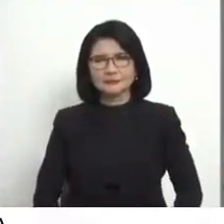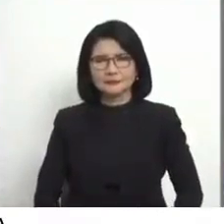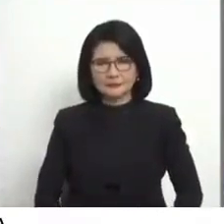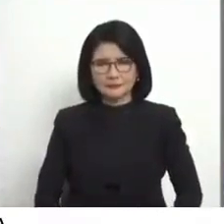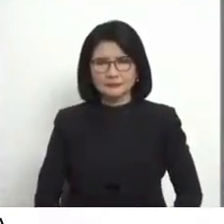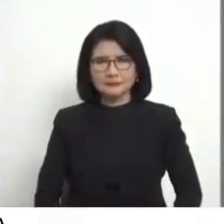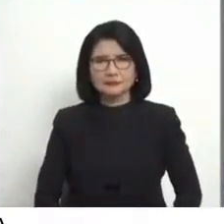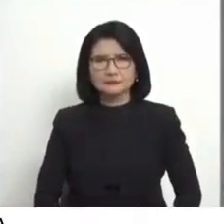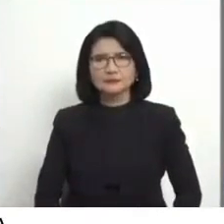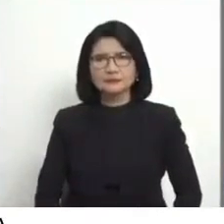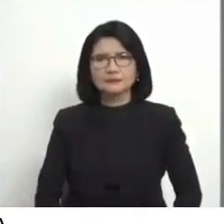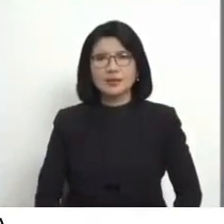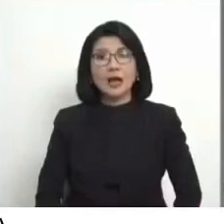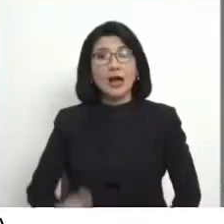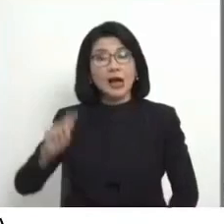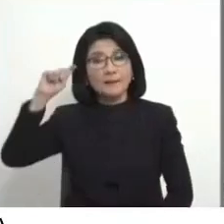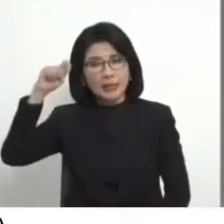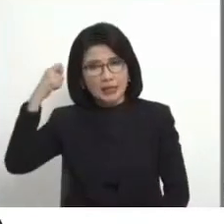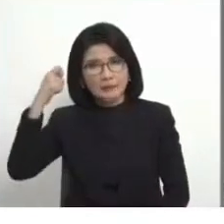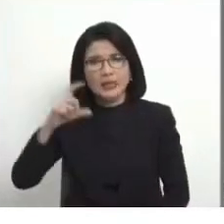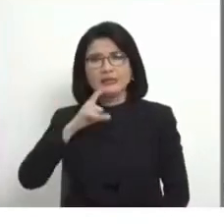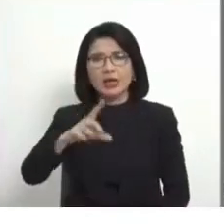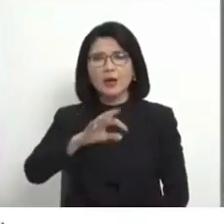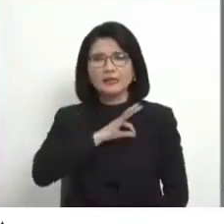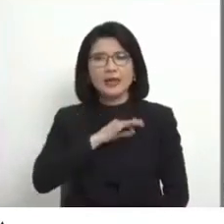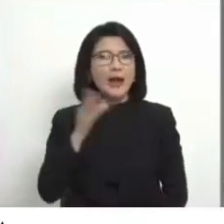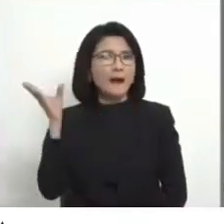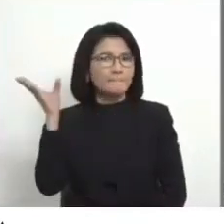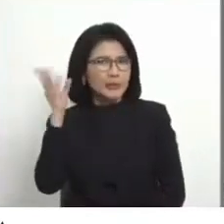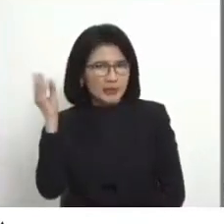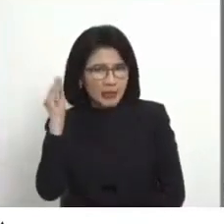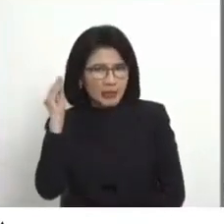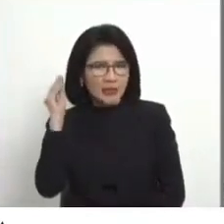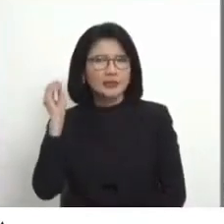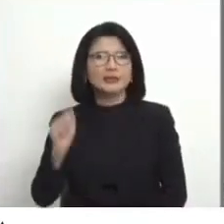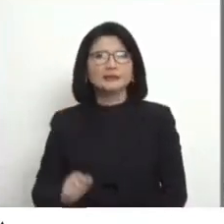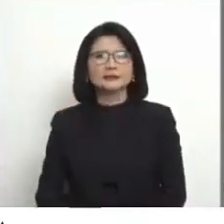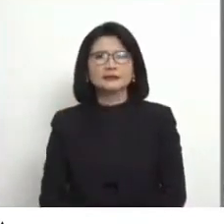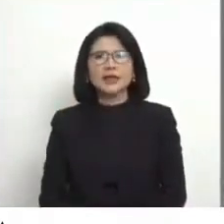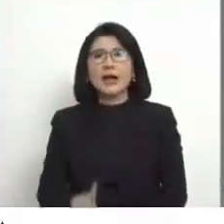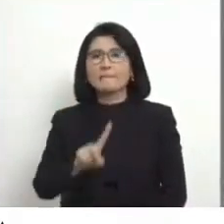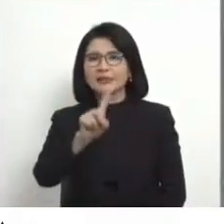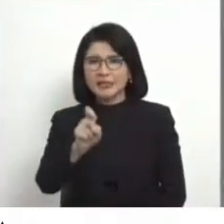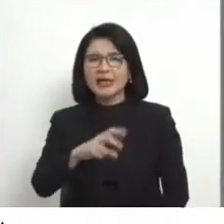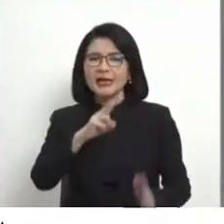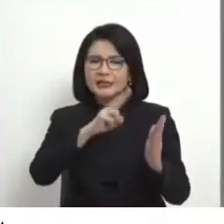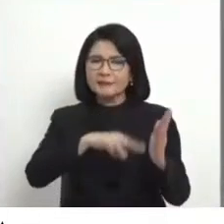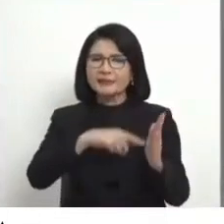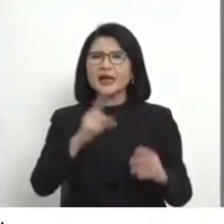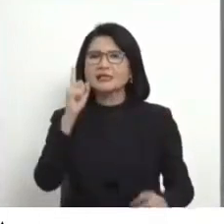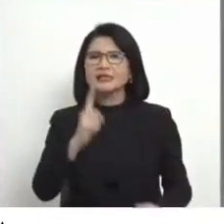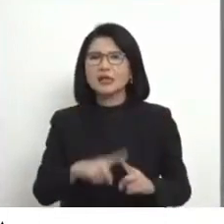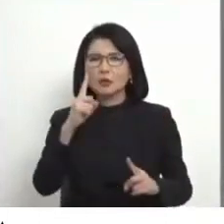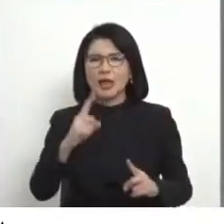sekalian sek lagi kami ingatkan kepada calon presiden untuk mendengarkan secara seksama karena pertanyaan ini hanya akan dibacakan